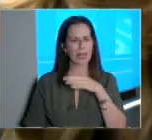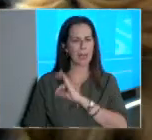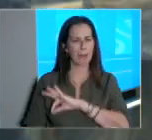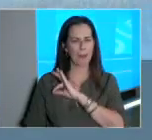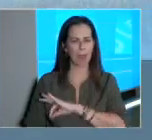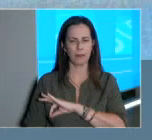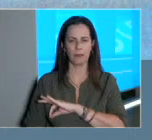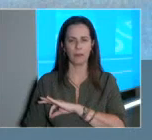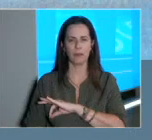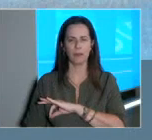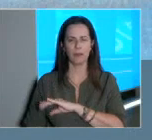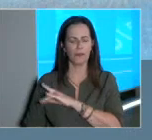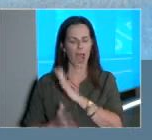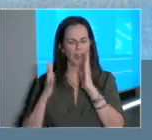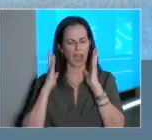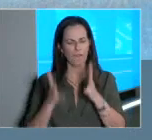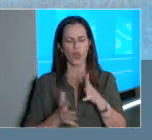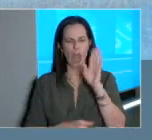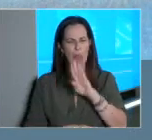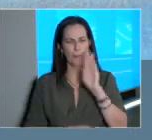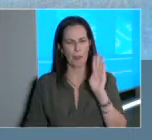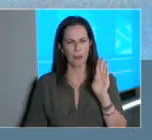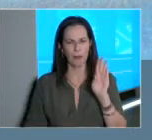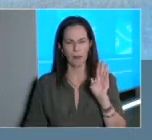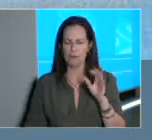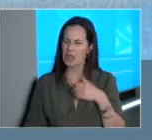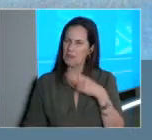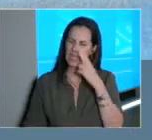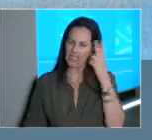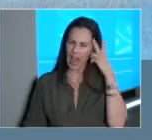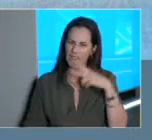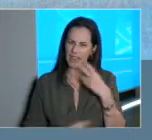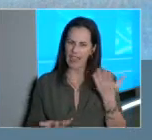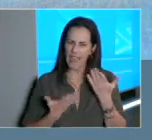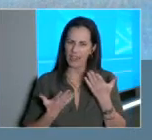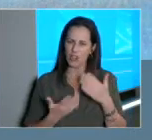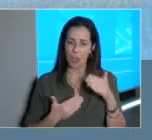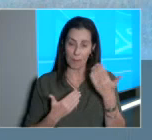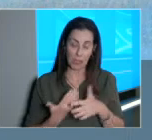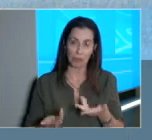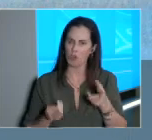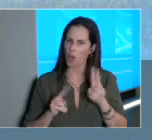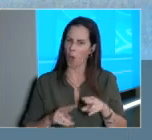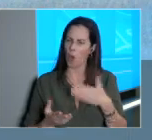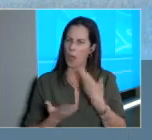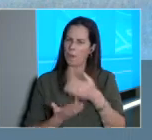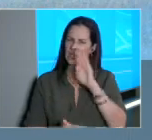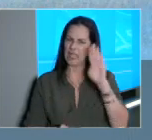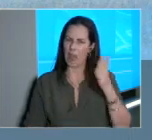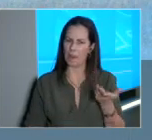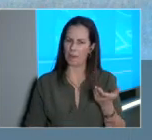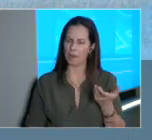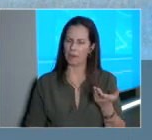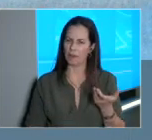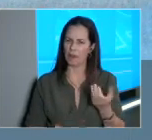ליברמן ואת ההתקפות החריפות שלו על נתניהו, אני מנסה להבין איך זה שבסוף תוכלו להמליץ על בנימין נתניהו